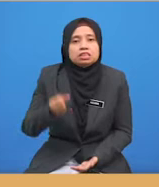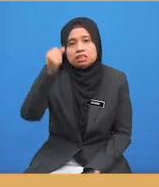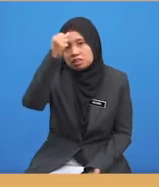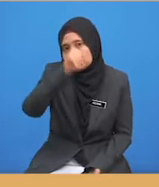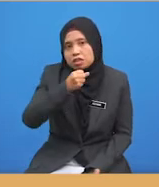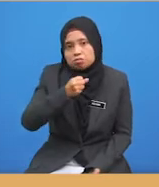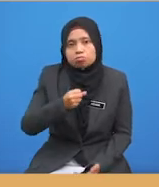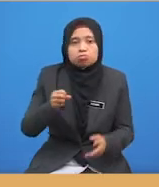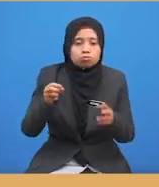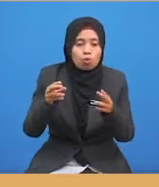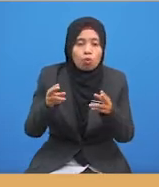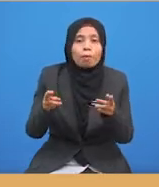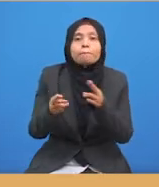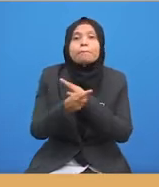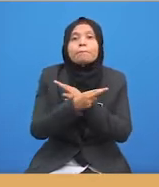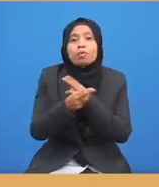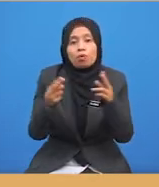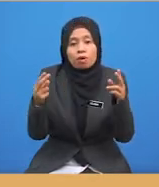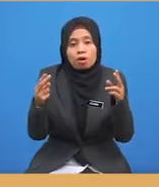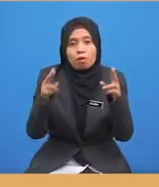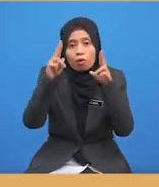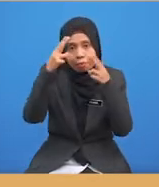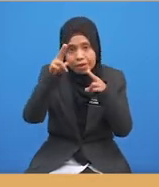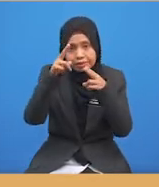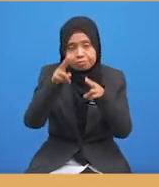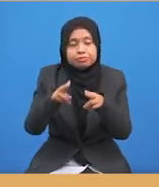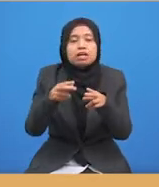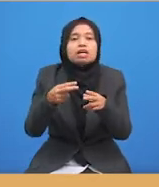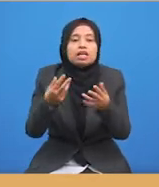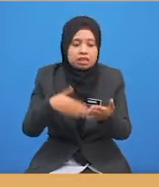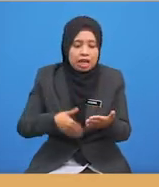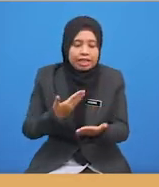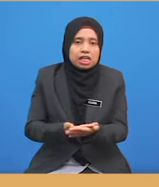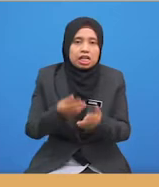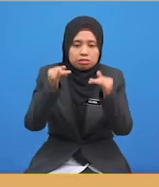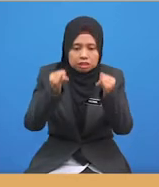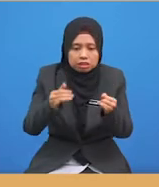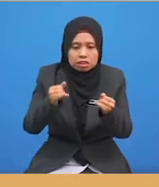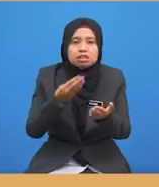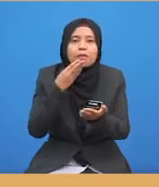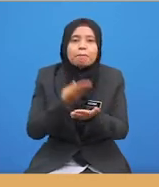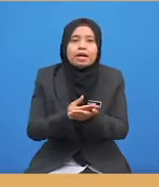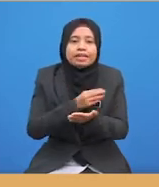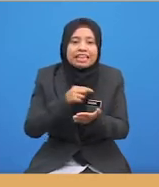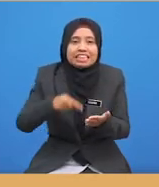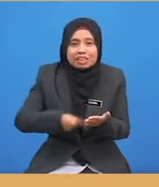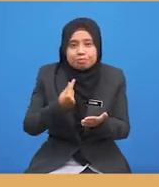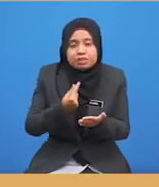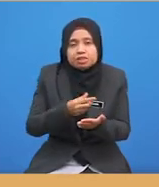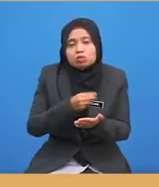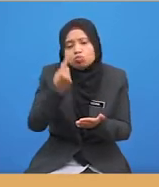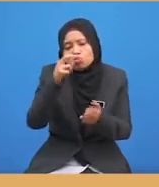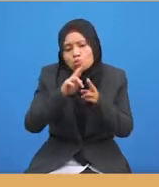saling menghormati akan melahirkan insan yang baik dan sentiasa bergembira dalam